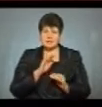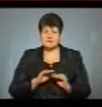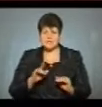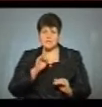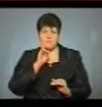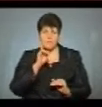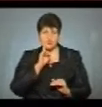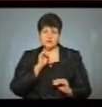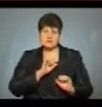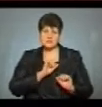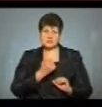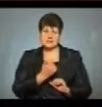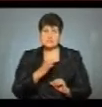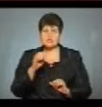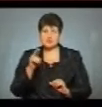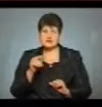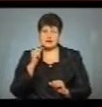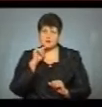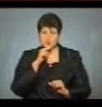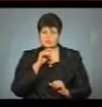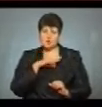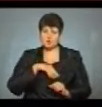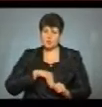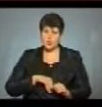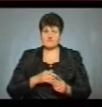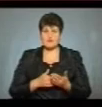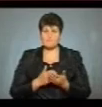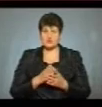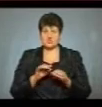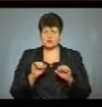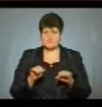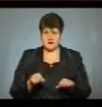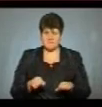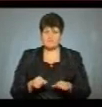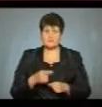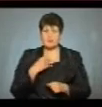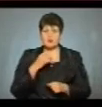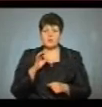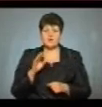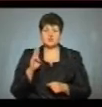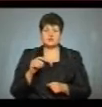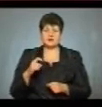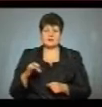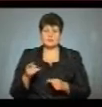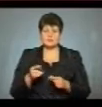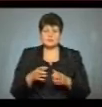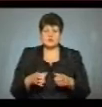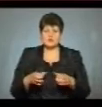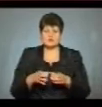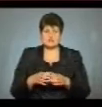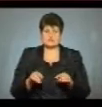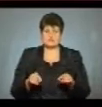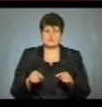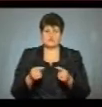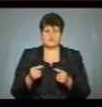молоді, захищати їхні соціальні, економічні, духовні та політичні права. За словами Ольги Шахін, Тернопільський осередок Асоціації